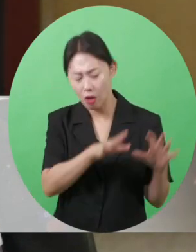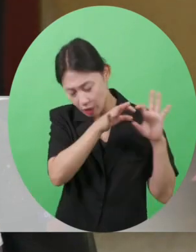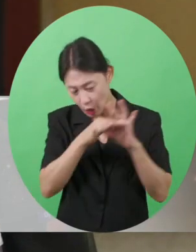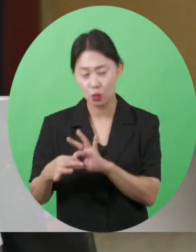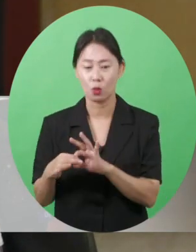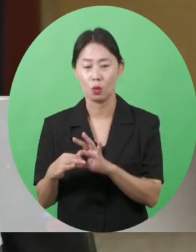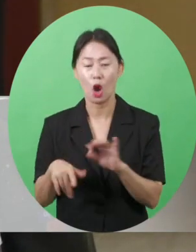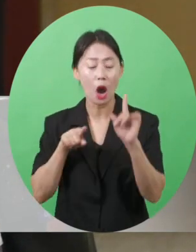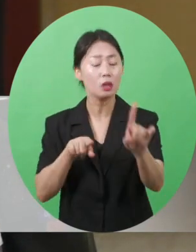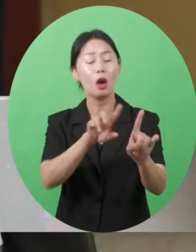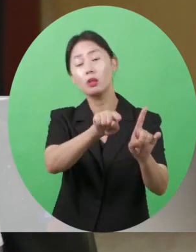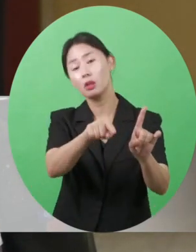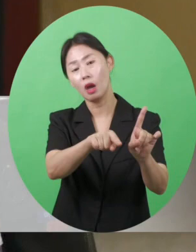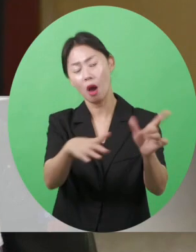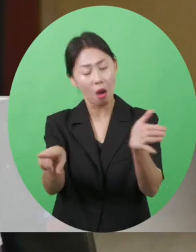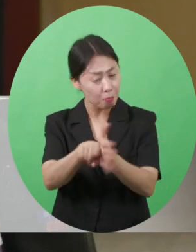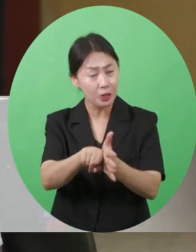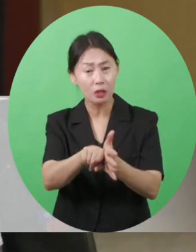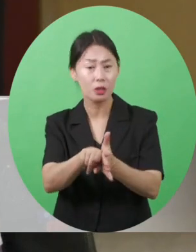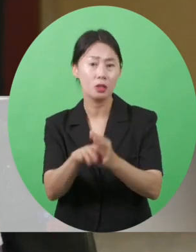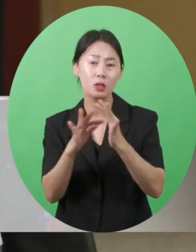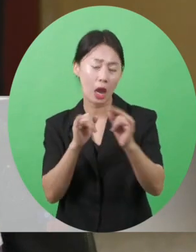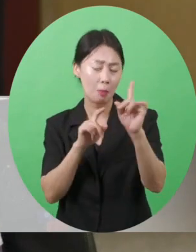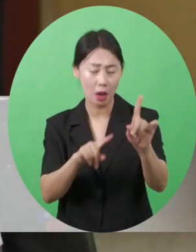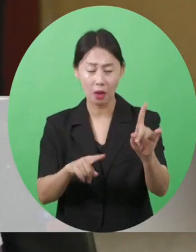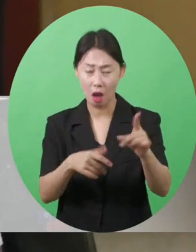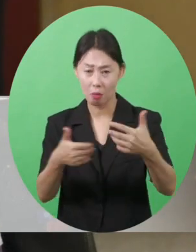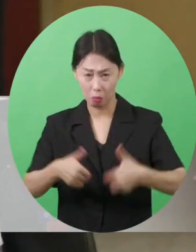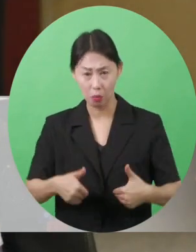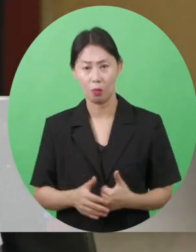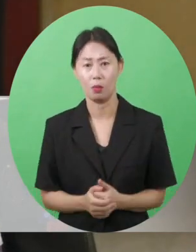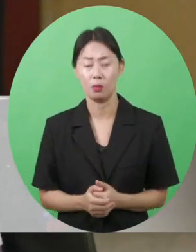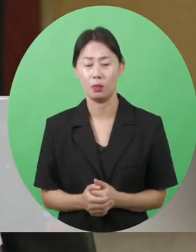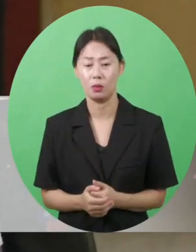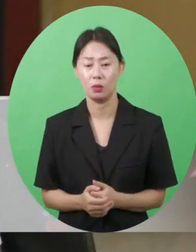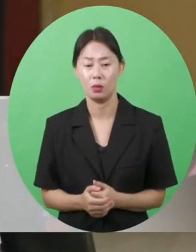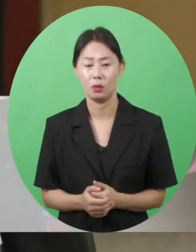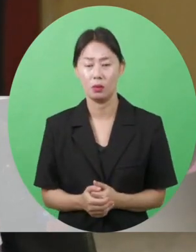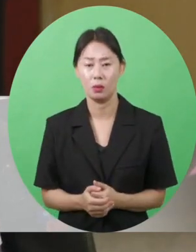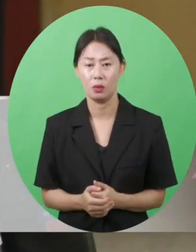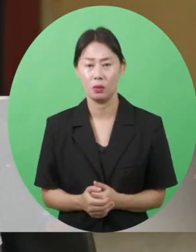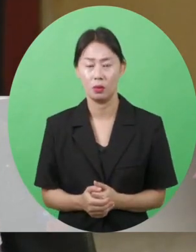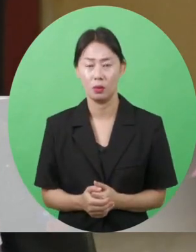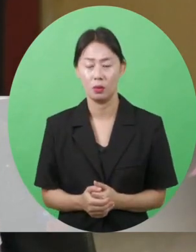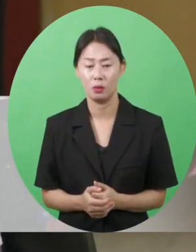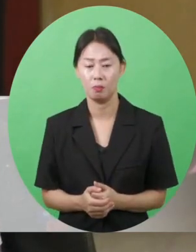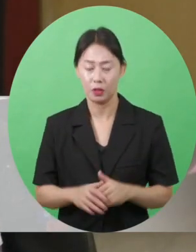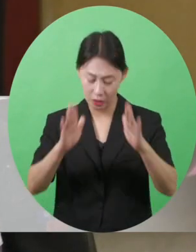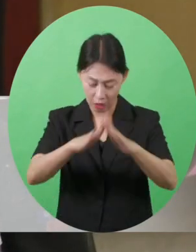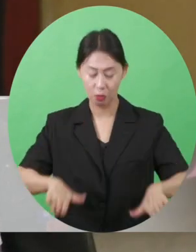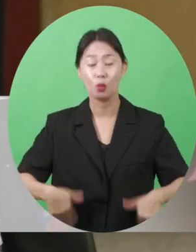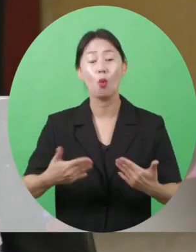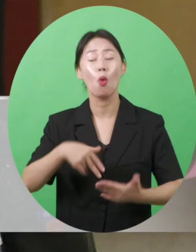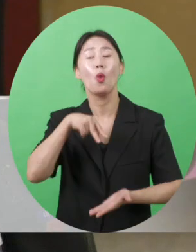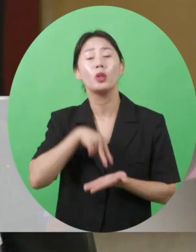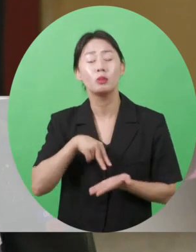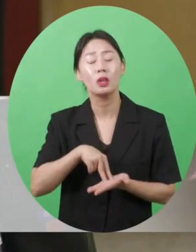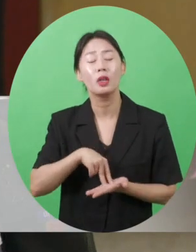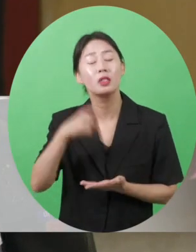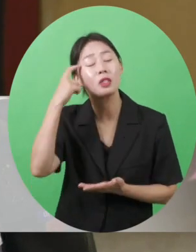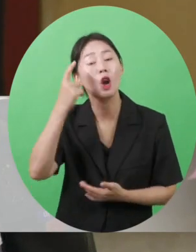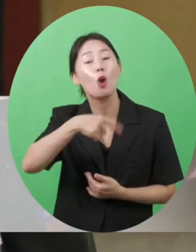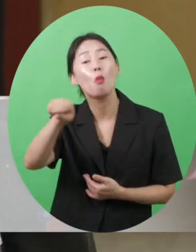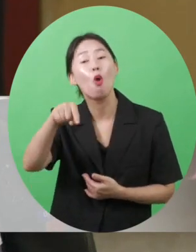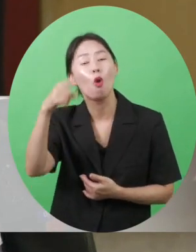연속성 계속 지원이 이루어져야 되고 한다고 생각하는데 우리 전남도의 입장은 어떠신지